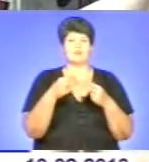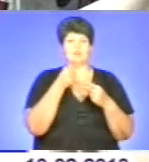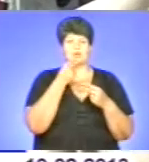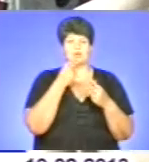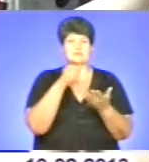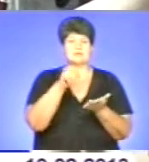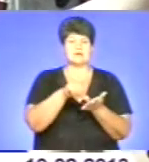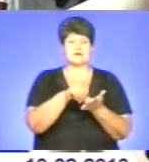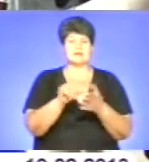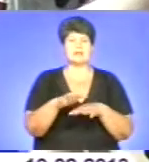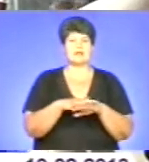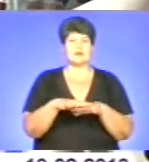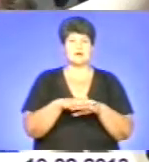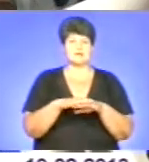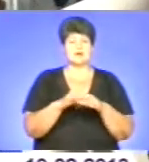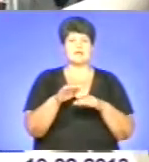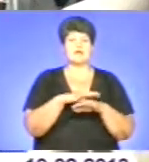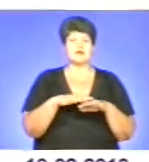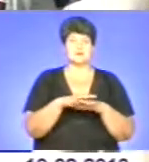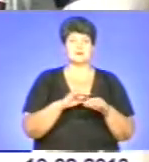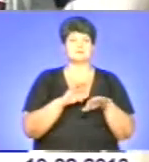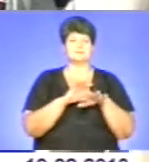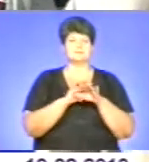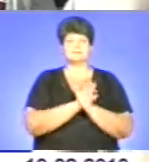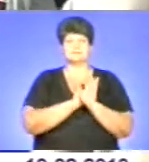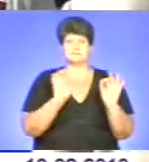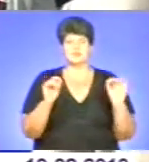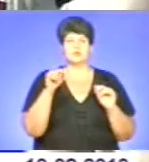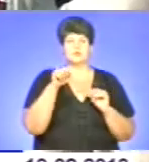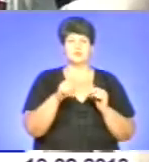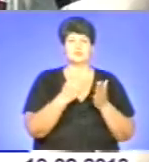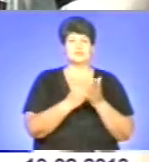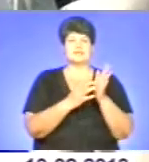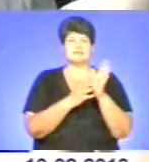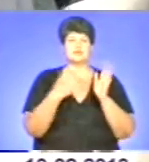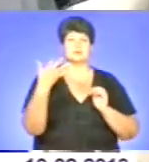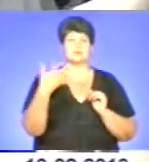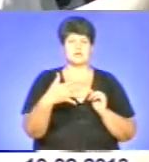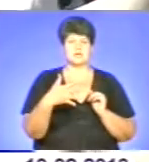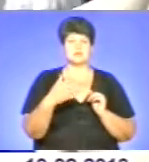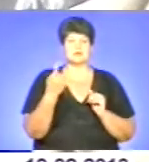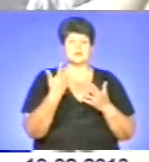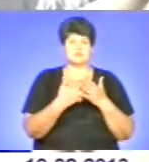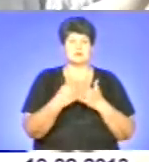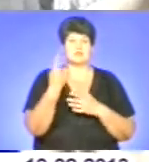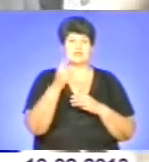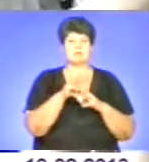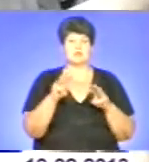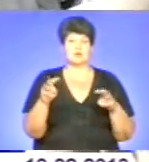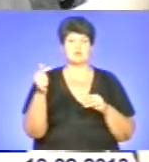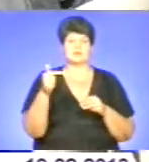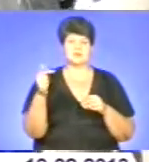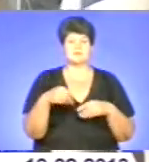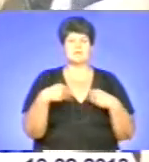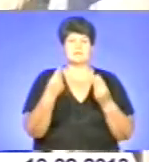на ярмарці Ярмарка проходить успішно тут десь 900 на 950 до мільйона грн представлено